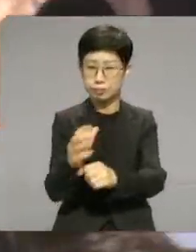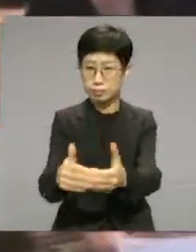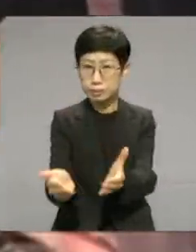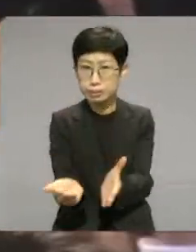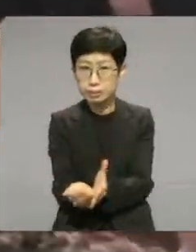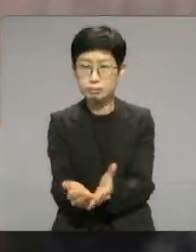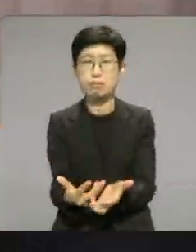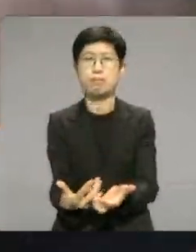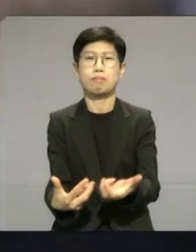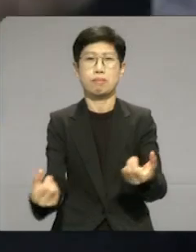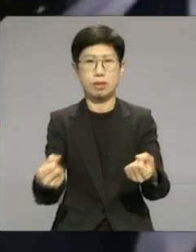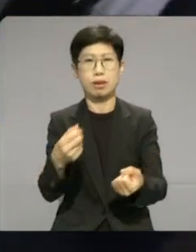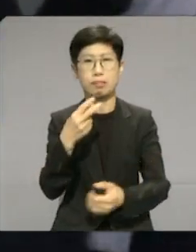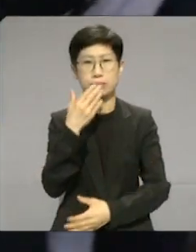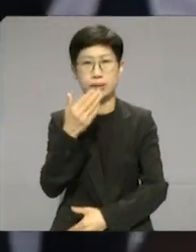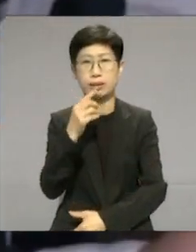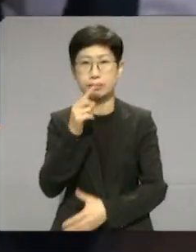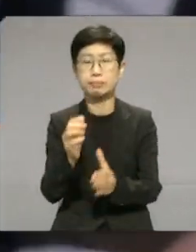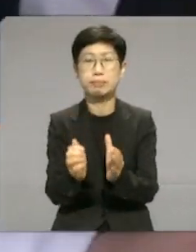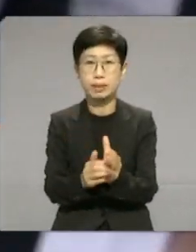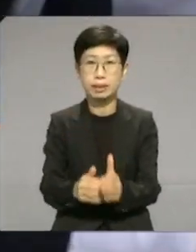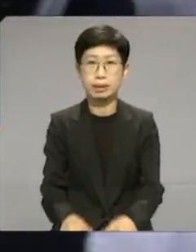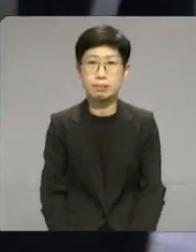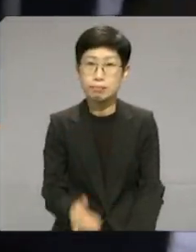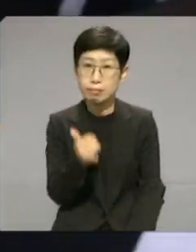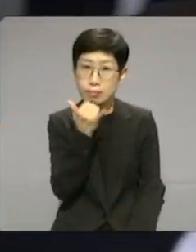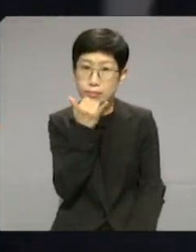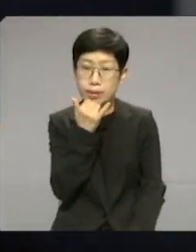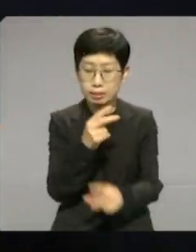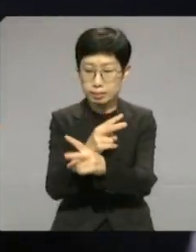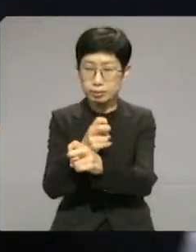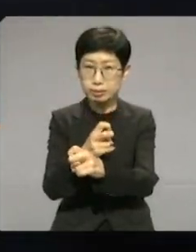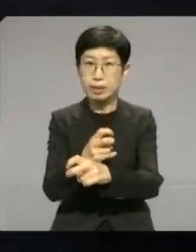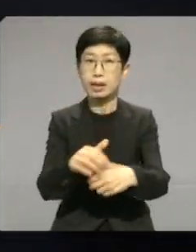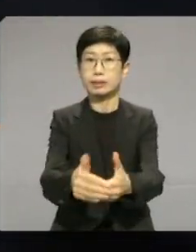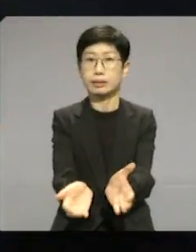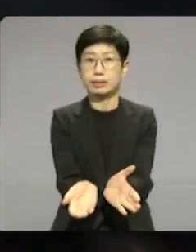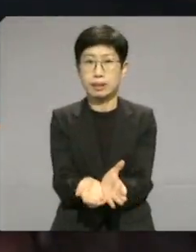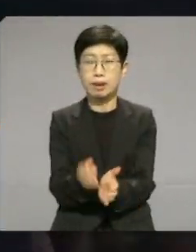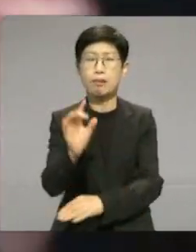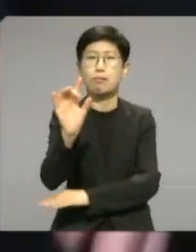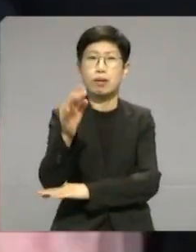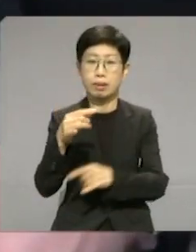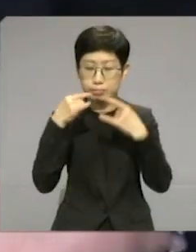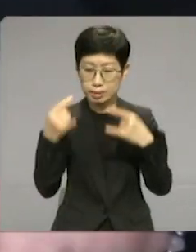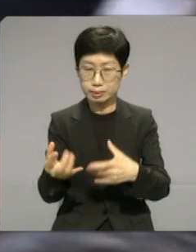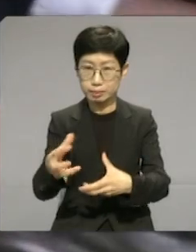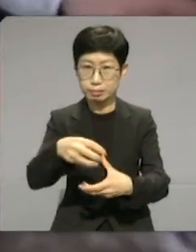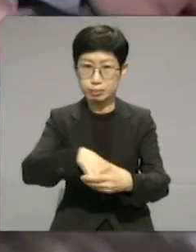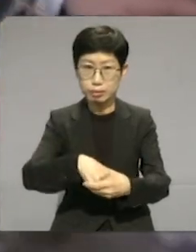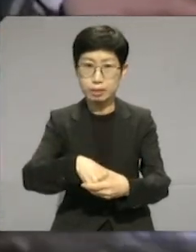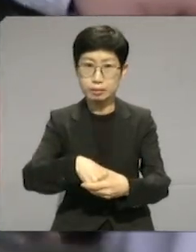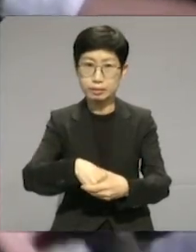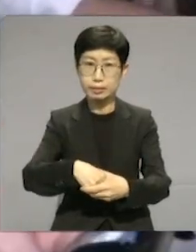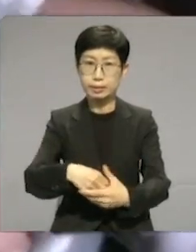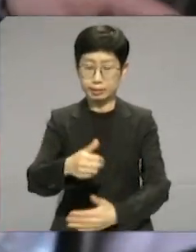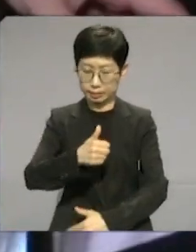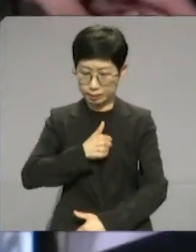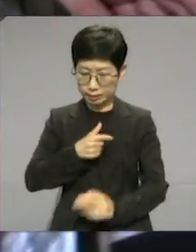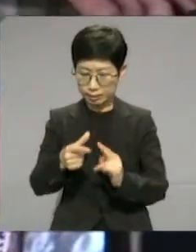전망합니다. 당장 독일과 오스트리아의 극우 정당의 경우 원래는 프랑스가 속한 정체성과